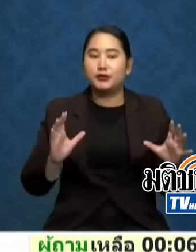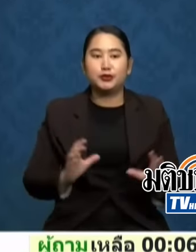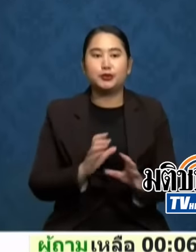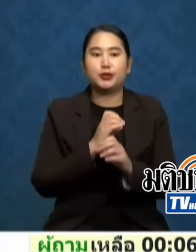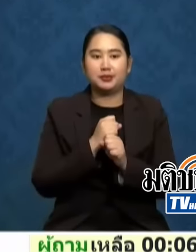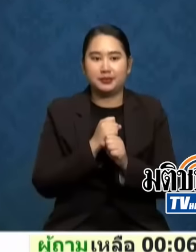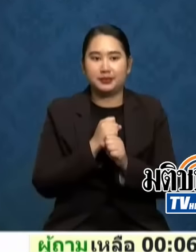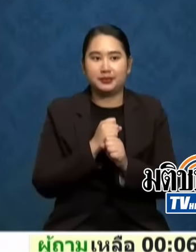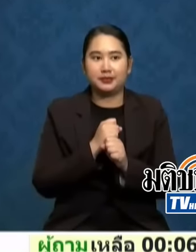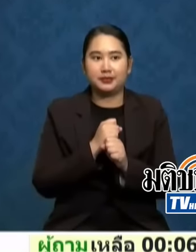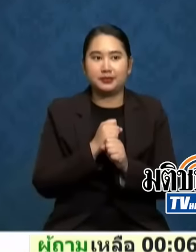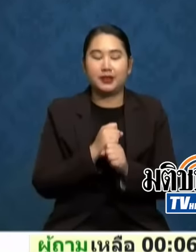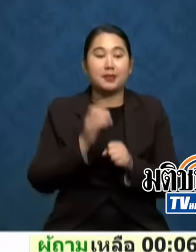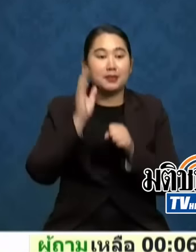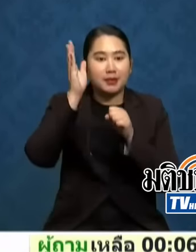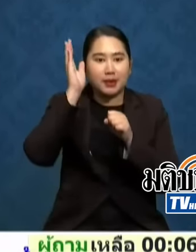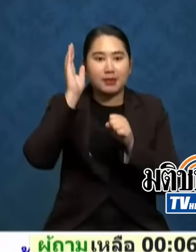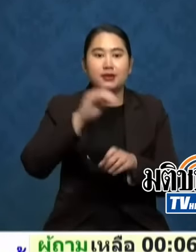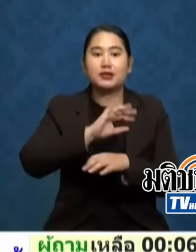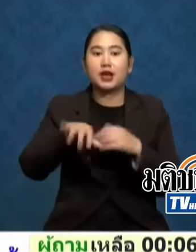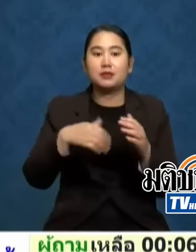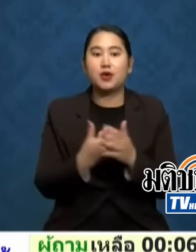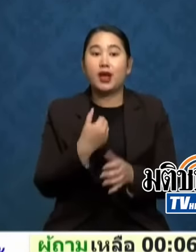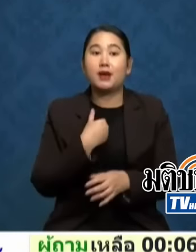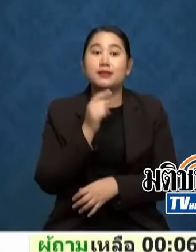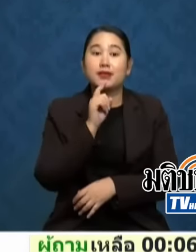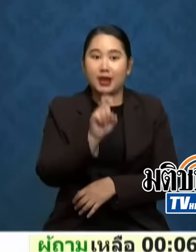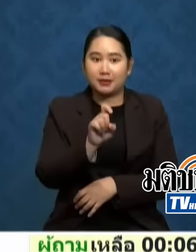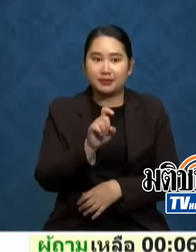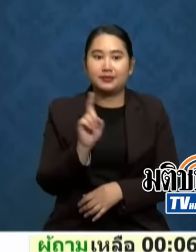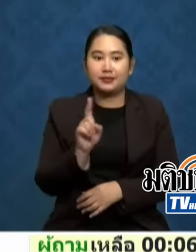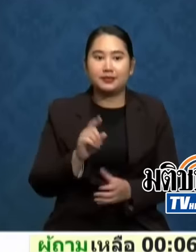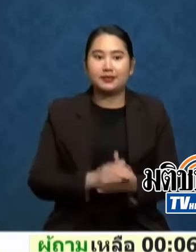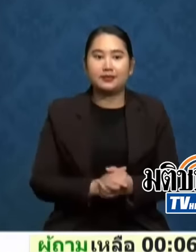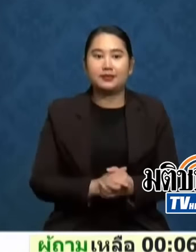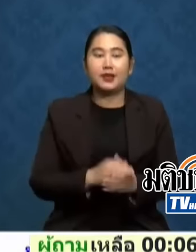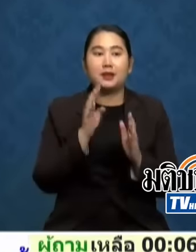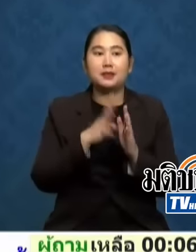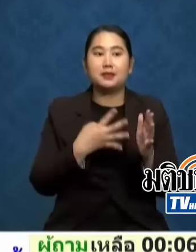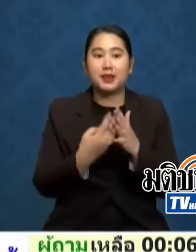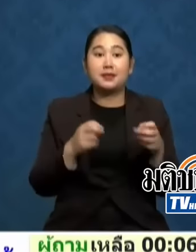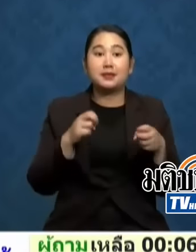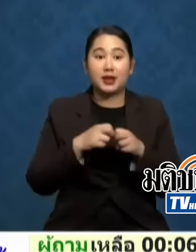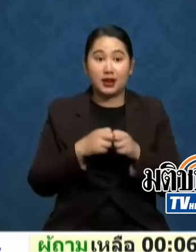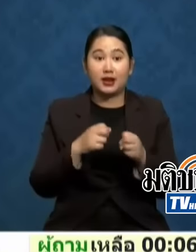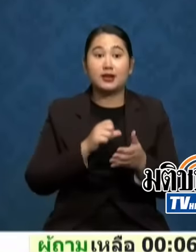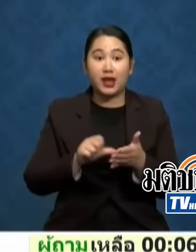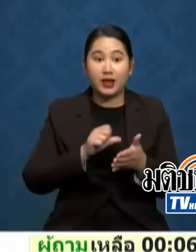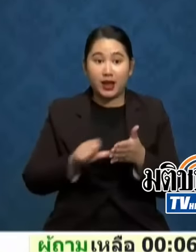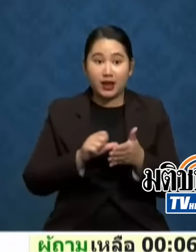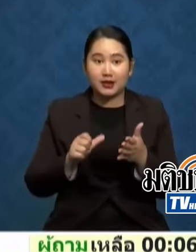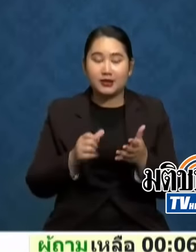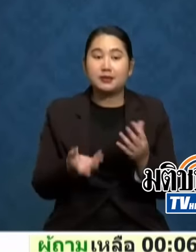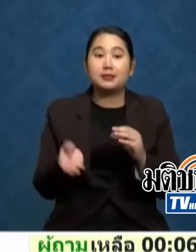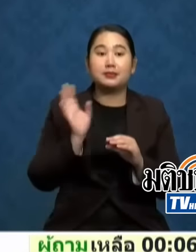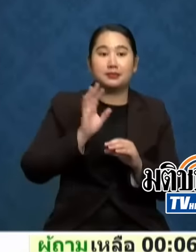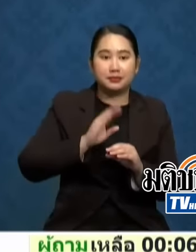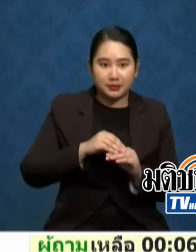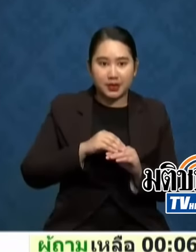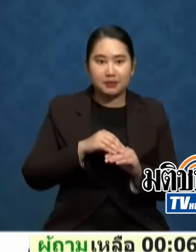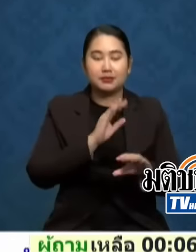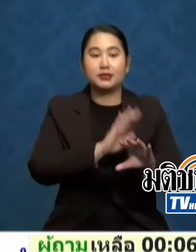รุปจากที่ผมอภิปรายไปนะครับคำถามแรกนะครับท่านรัฐมนตรีมีแนวทางในการแก้ไขปัญหาและเพิ่มประสิทธิภาพ